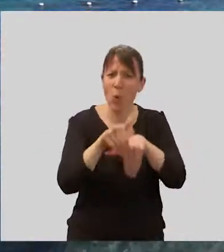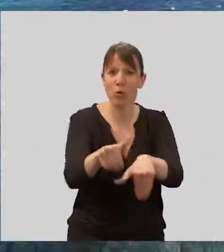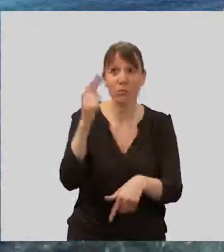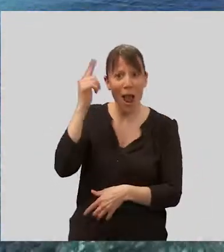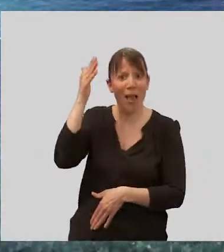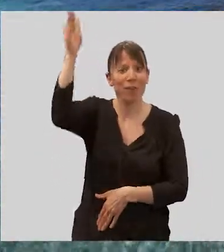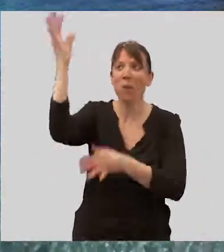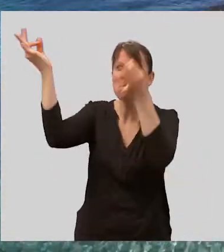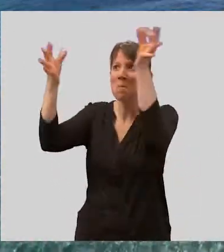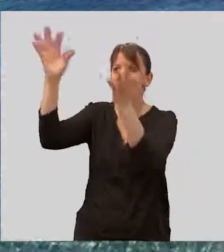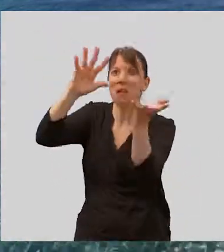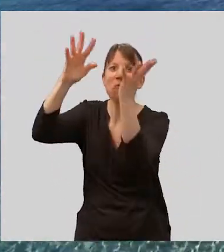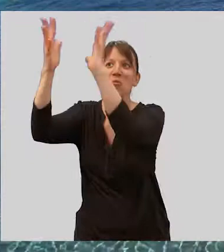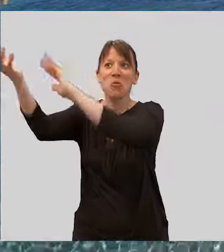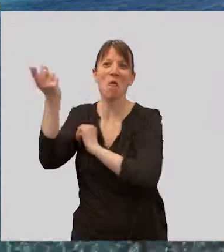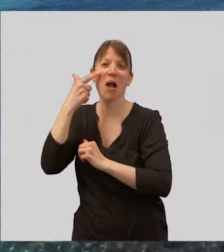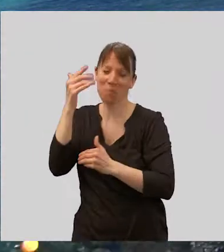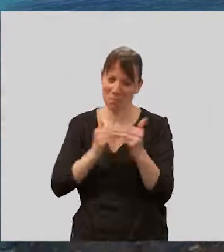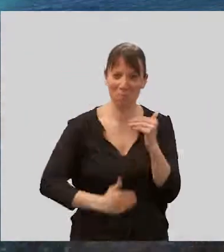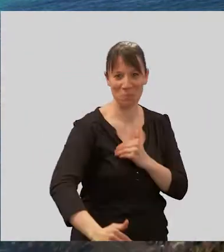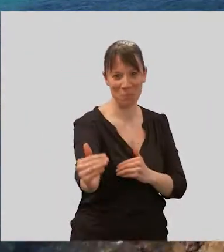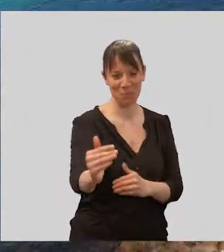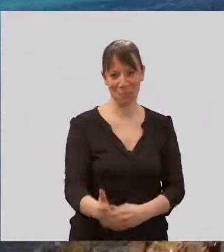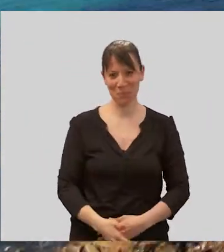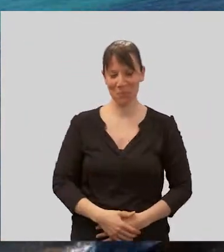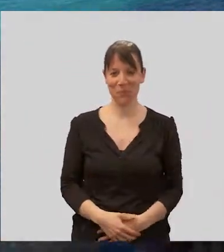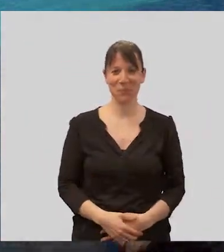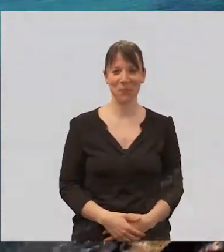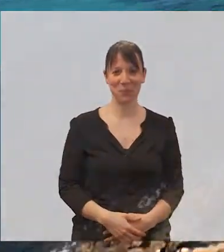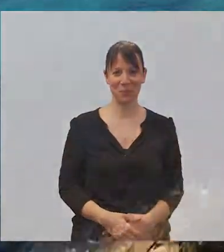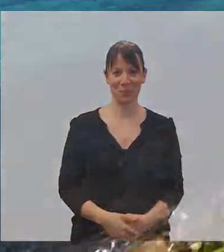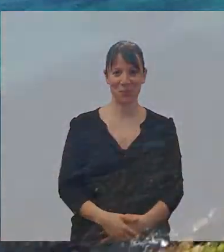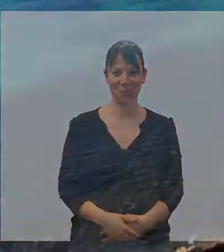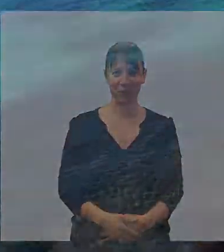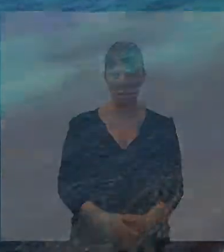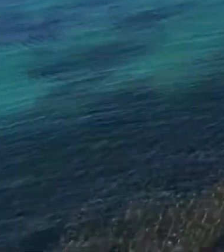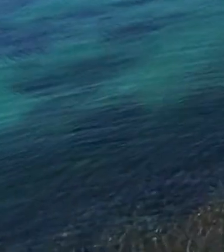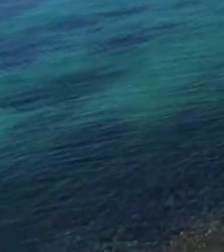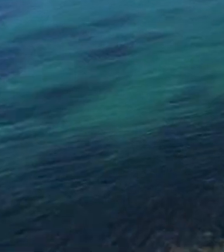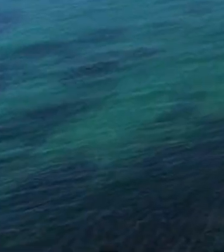reconduit. L'action et l'aventure humaine se poursuivent et s'enrichissent de nouvelles perspectives.